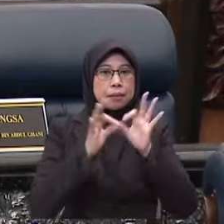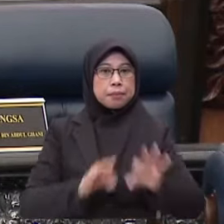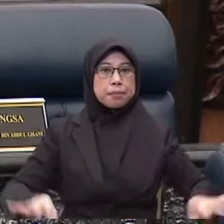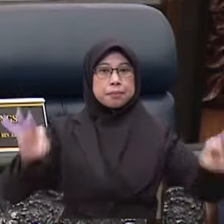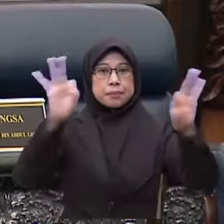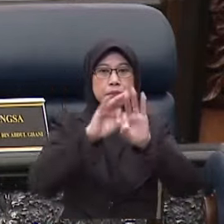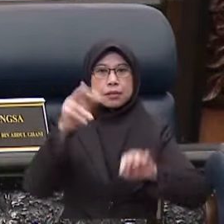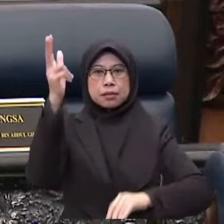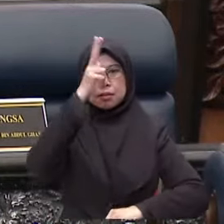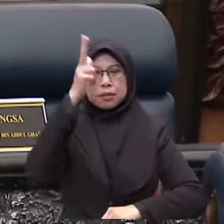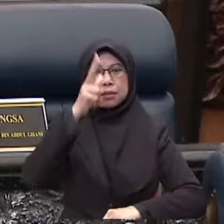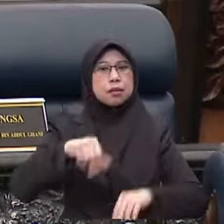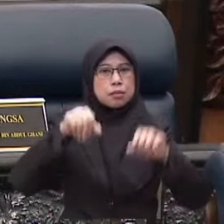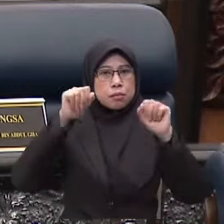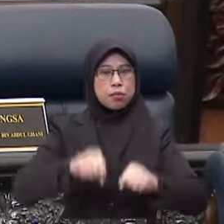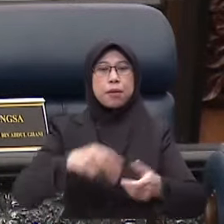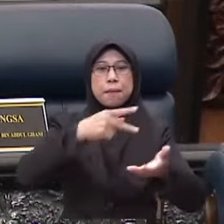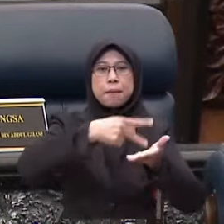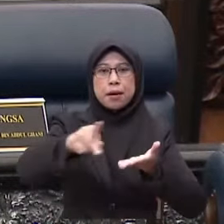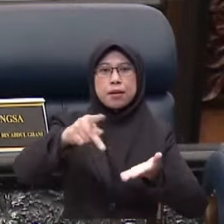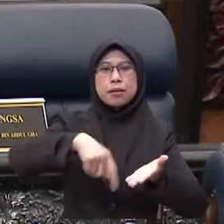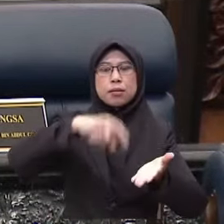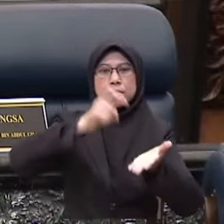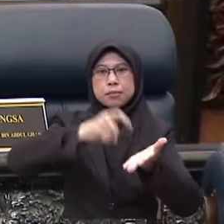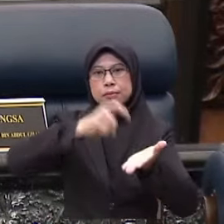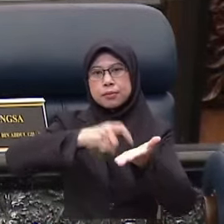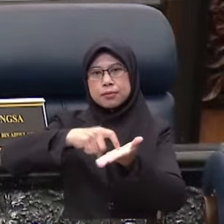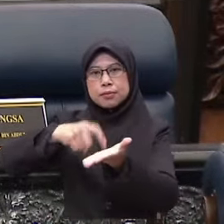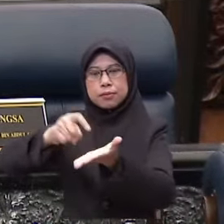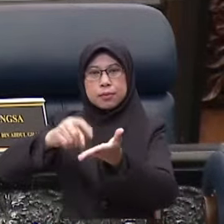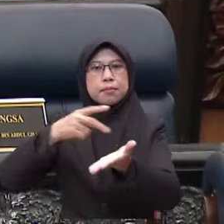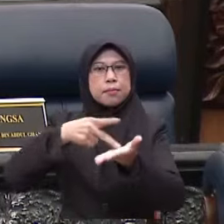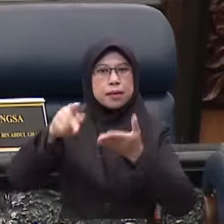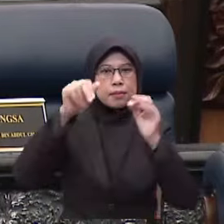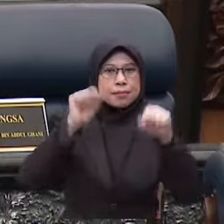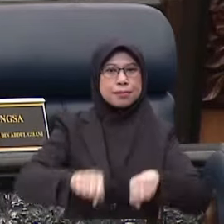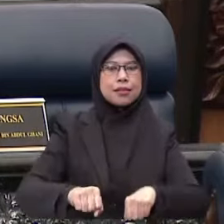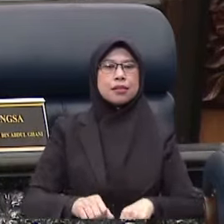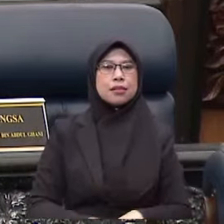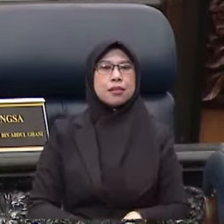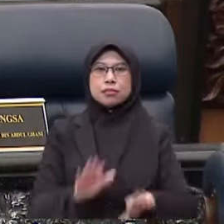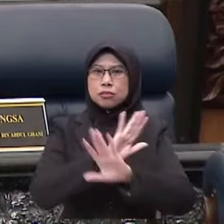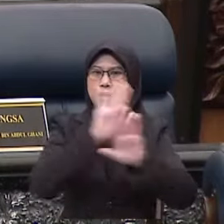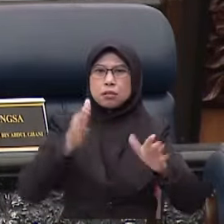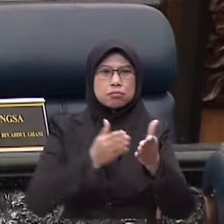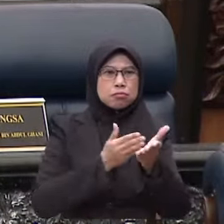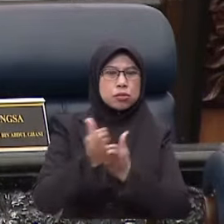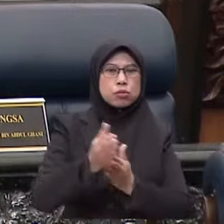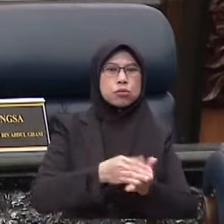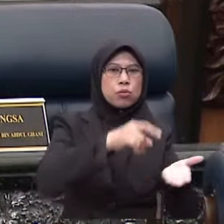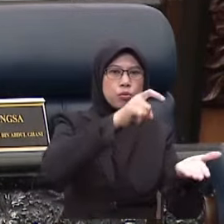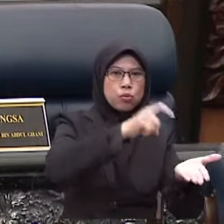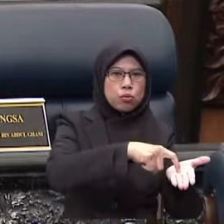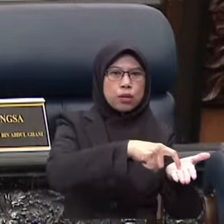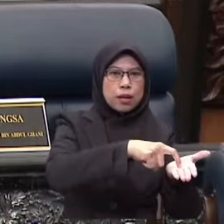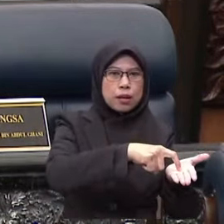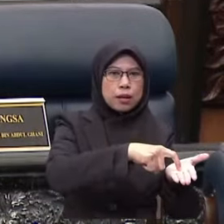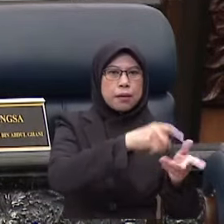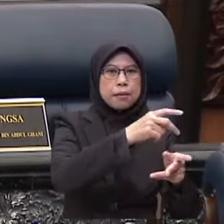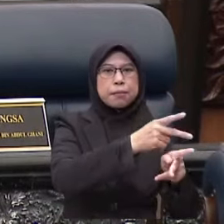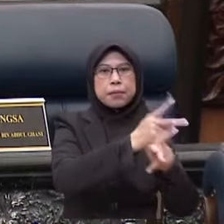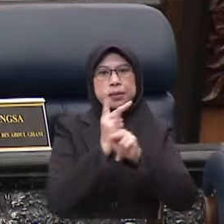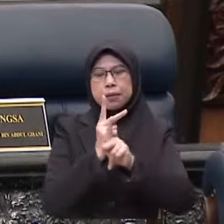mestilah able to pay Dia punya hutang-hutang ini tanpa terus berhutang untuk membayar hutang interest